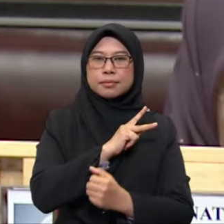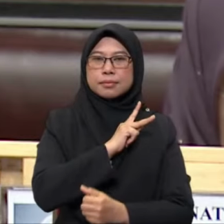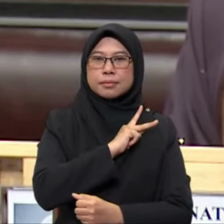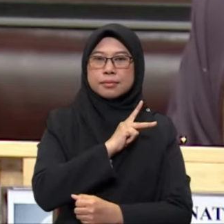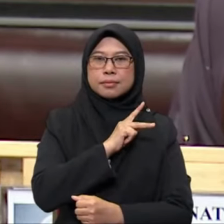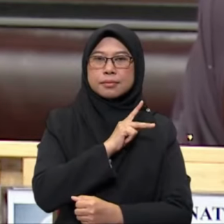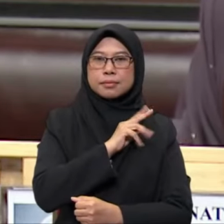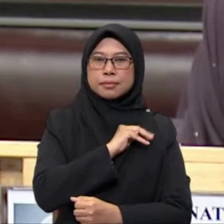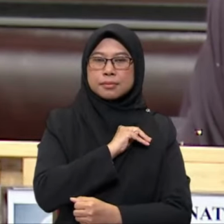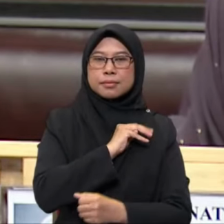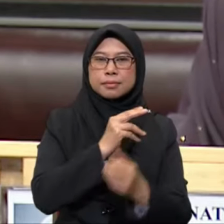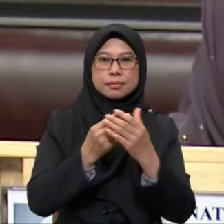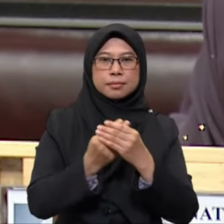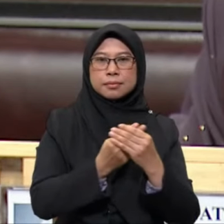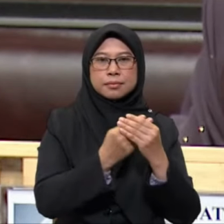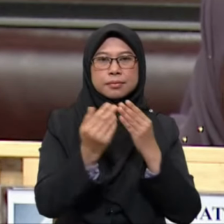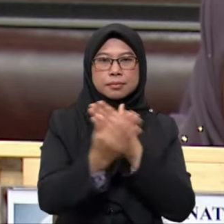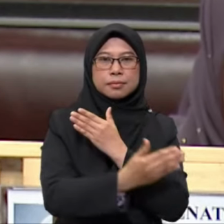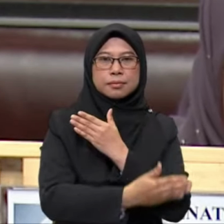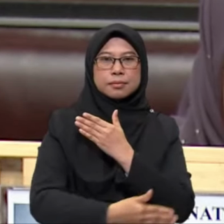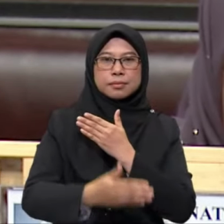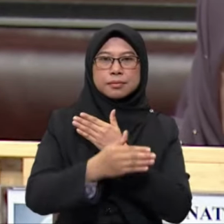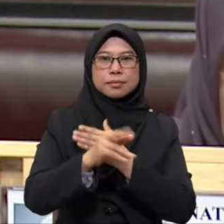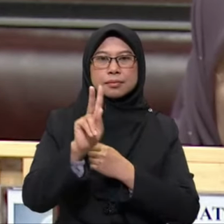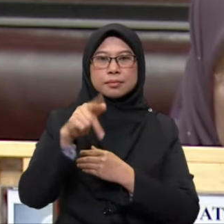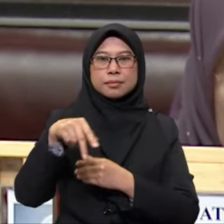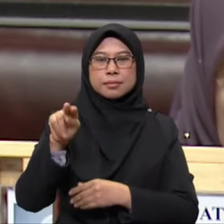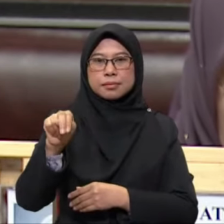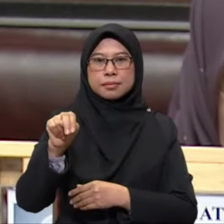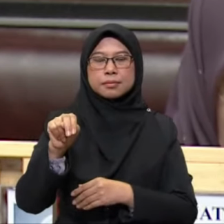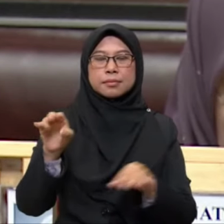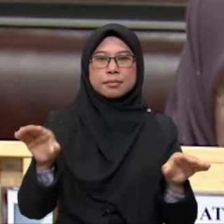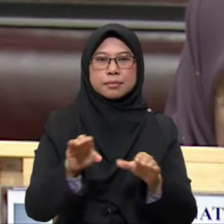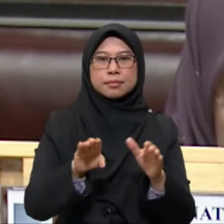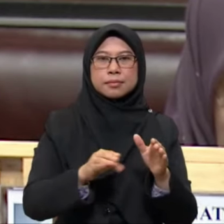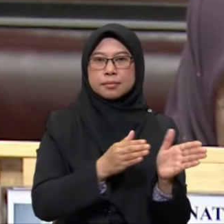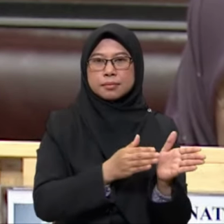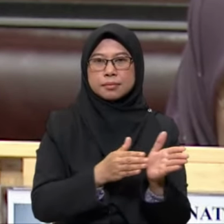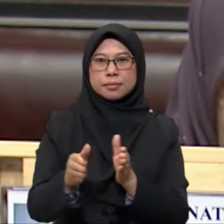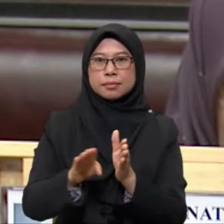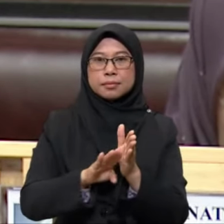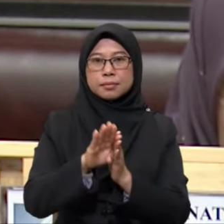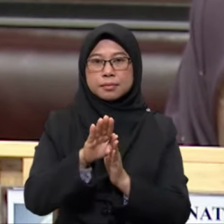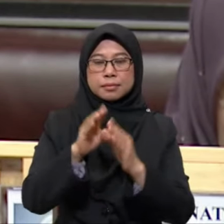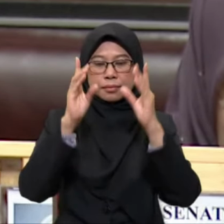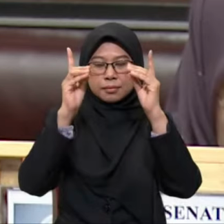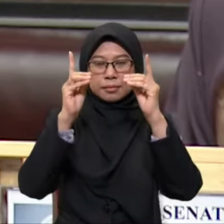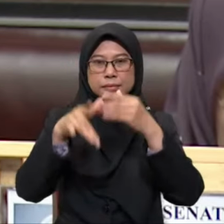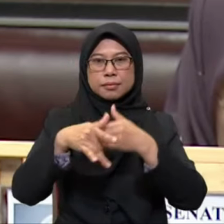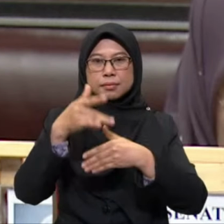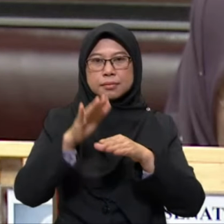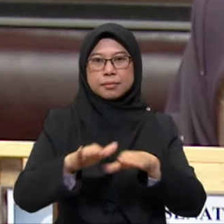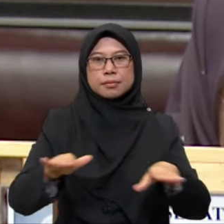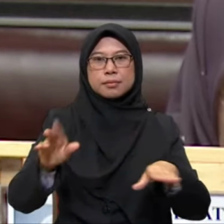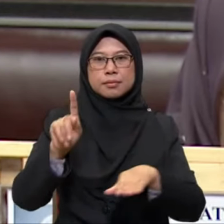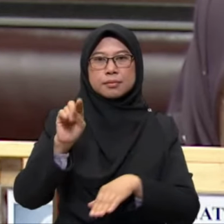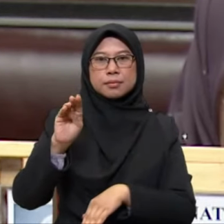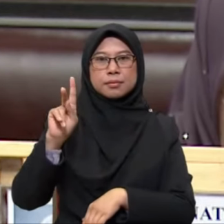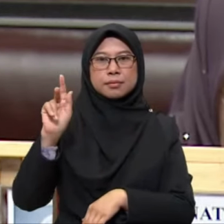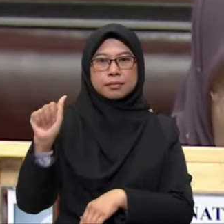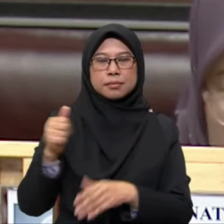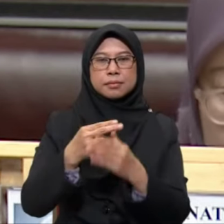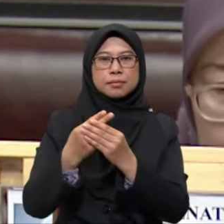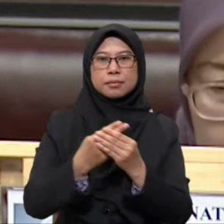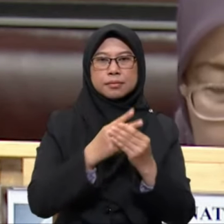Negara telah mengambil inisiatif membangunkan Plan Pendidikan Awal Kanak-kanak Tabika Perpaduan